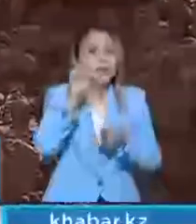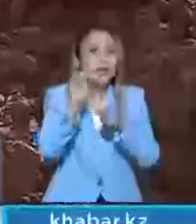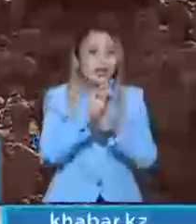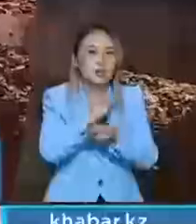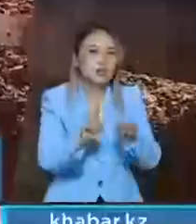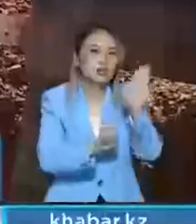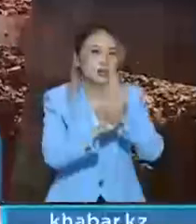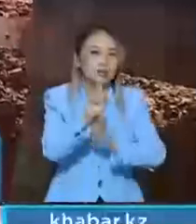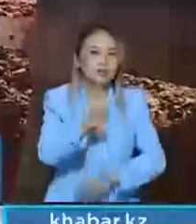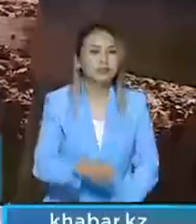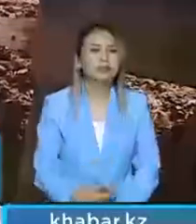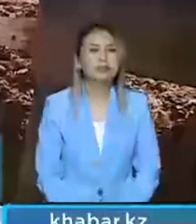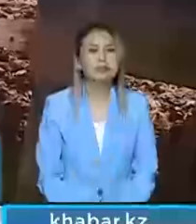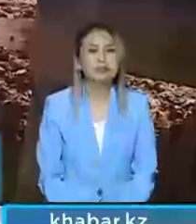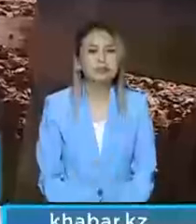кірісіп кетті.